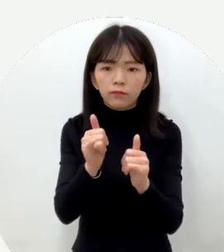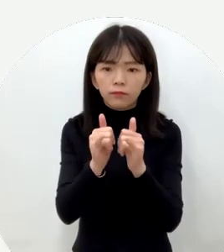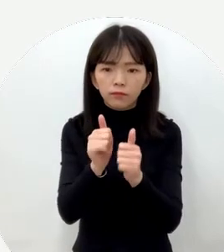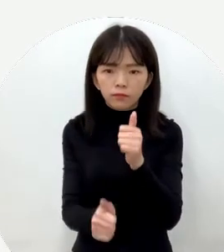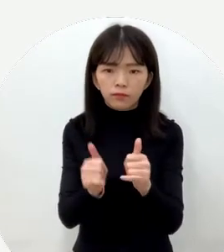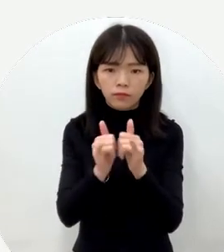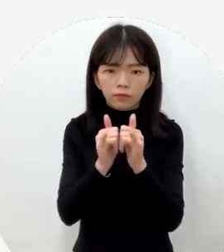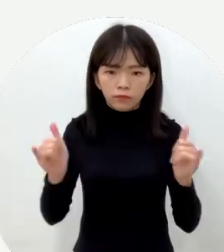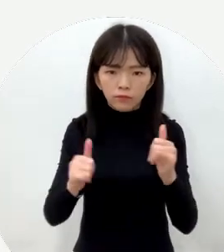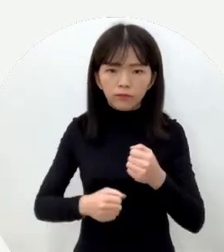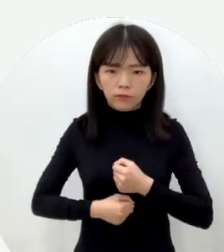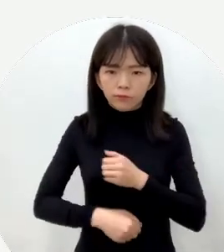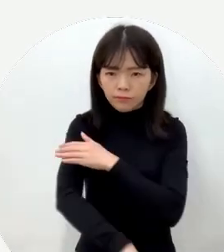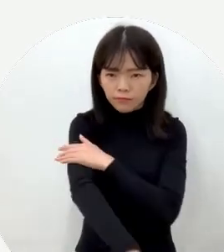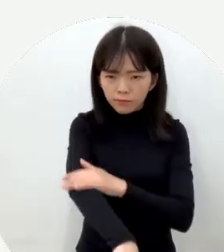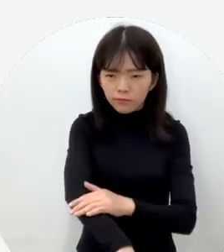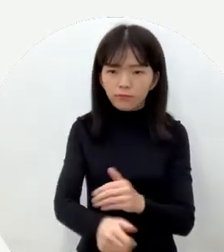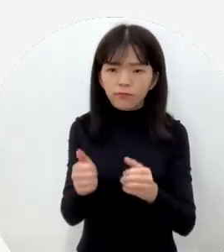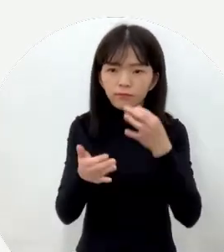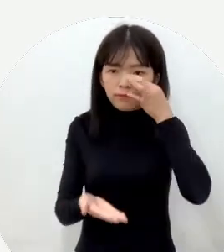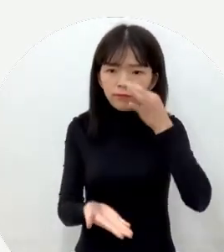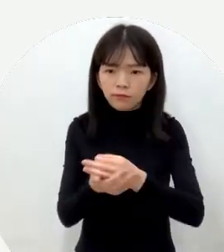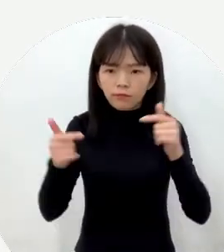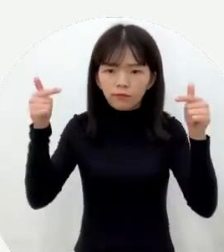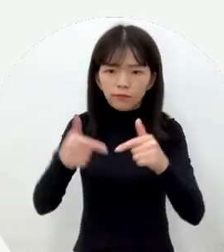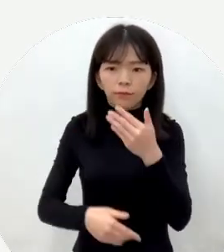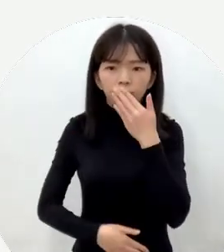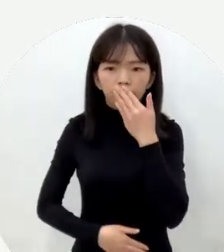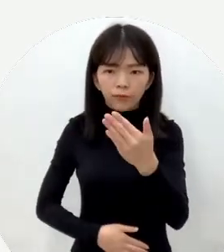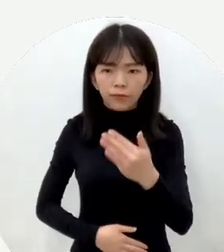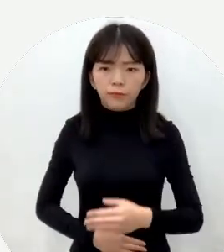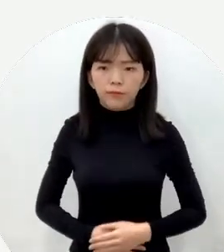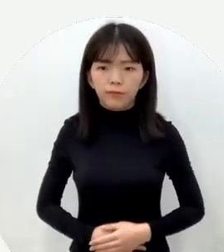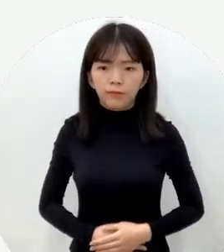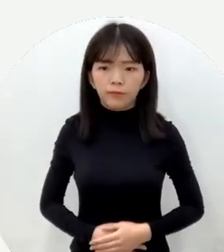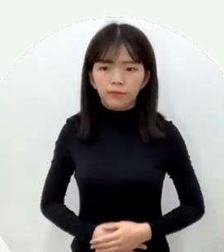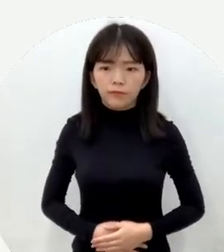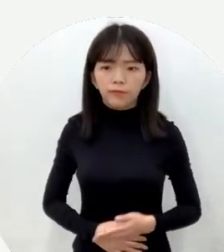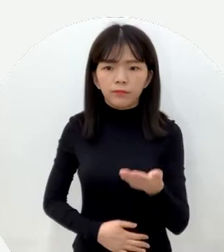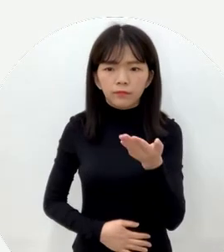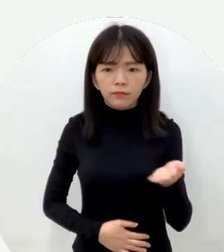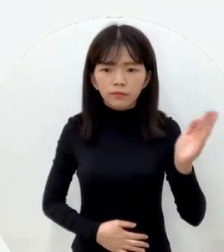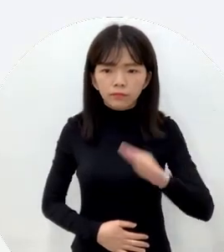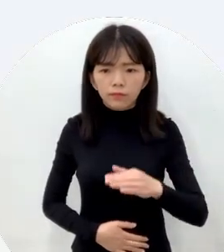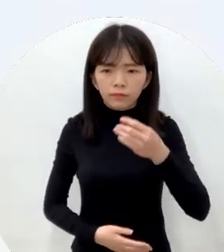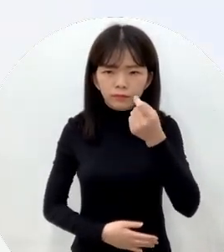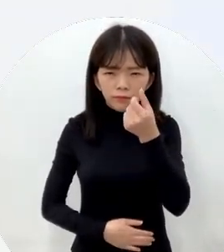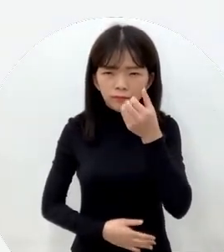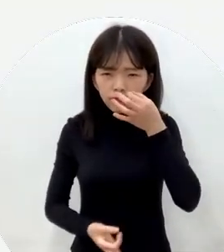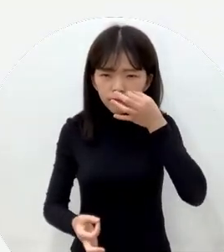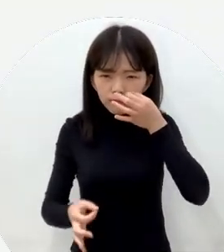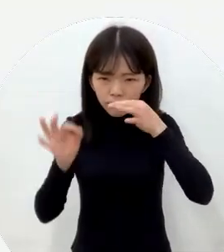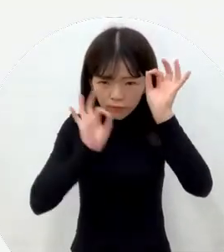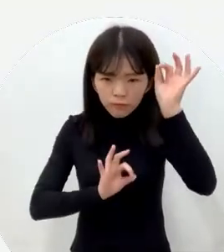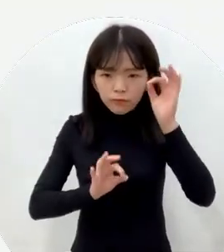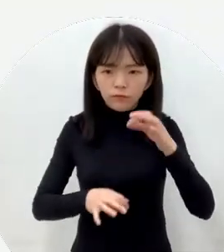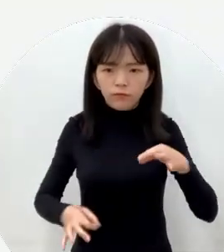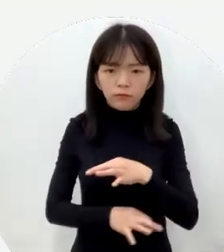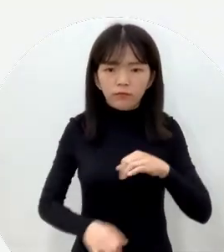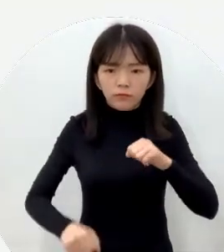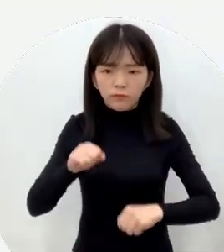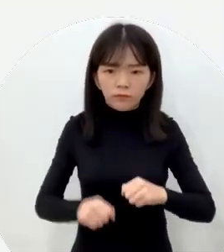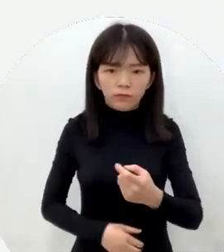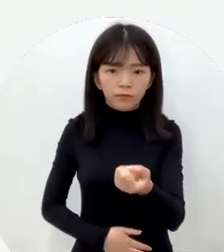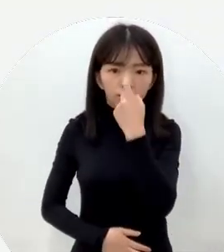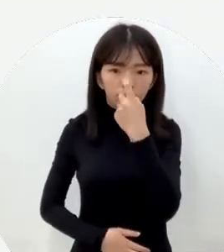감독관의 지시에 따라서 수험생 유의사항을 잘 지킨다면 실수를 줄일 수 있습니다. 그런데 자칫